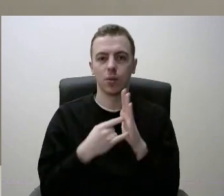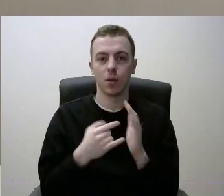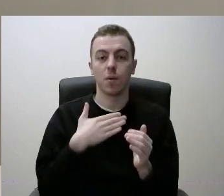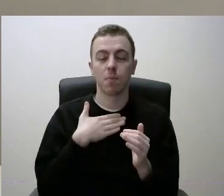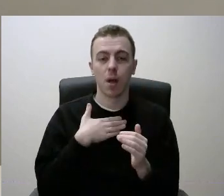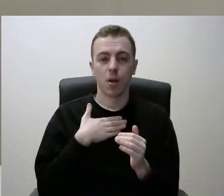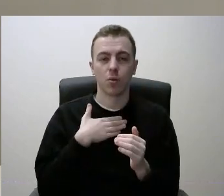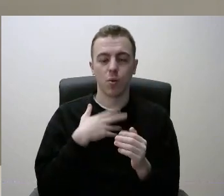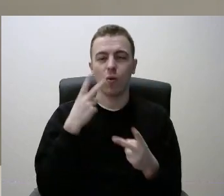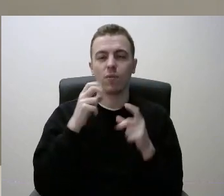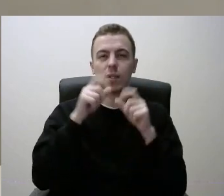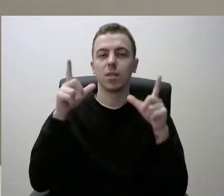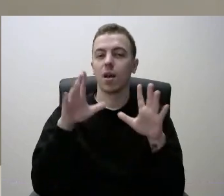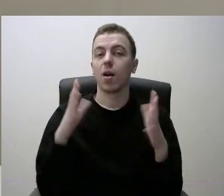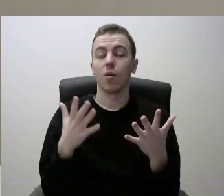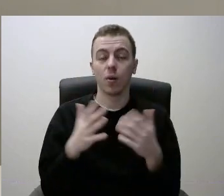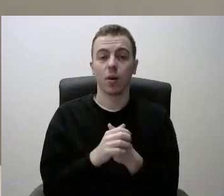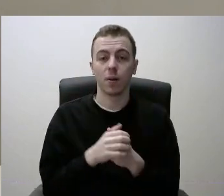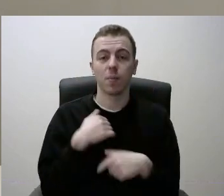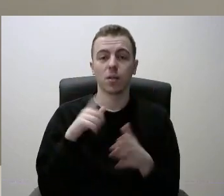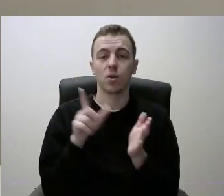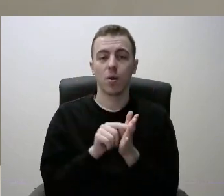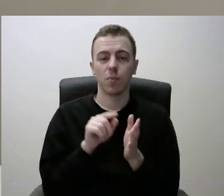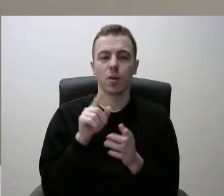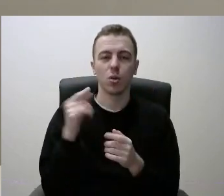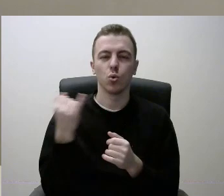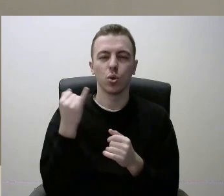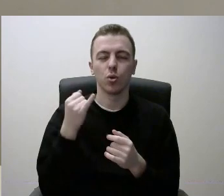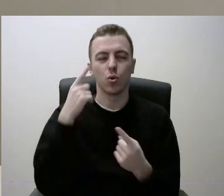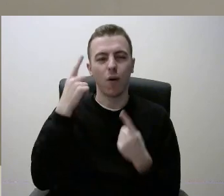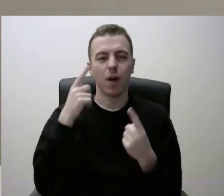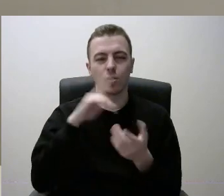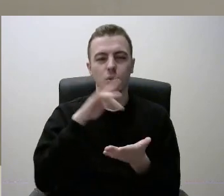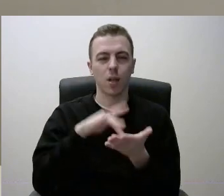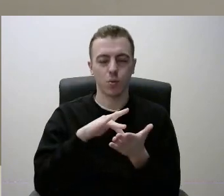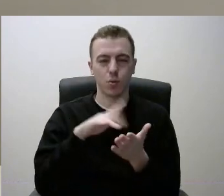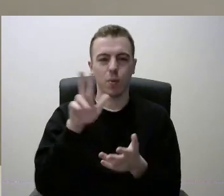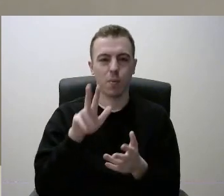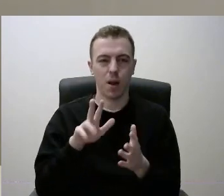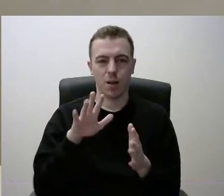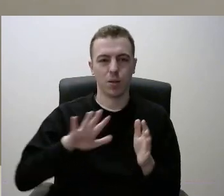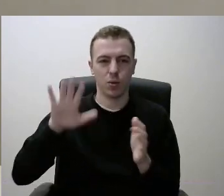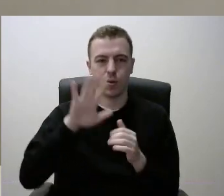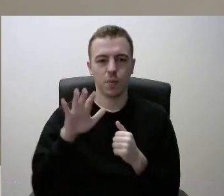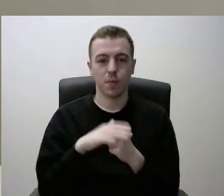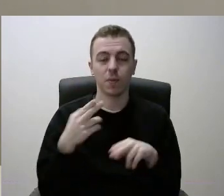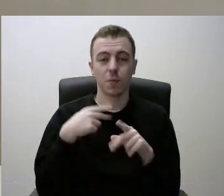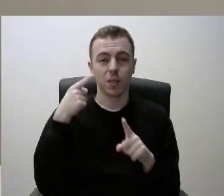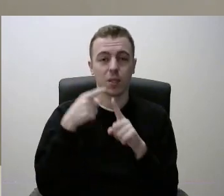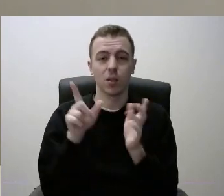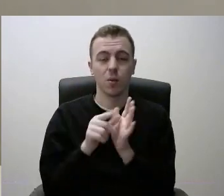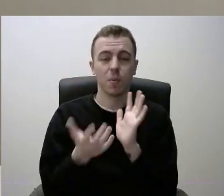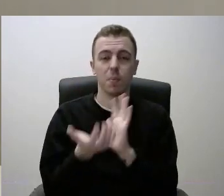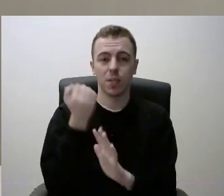Klaipėdos miesto vizija yra ta, kad mes turime tapti jūrinių inovacijų centru Baltijos šalyse. Ir šitą aspektą, šitą tikslą mes turime pasiekti